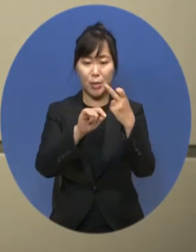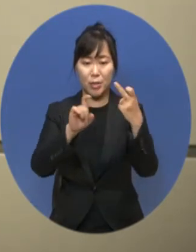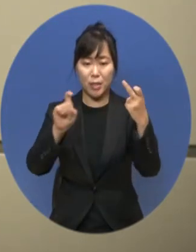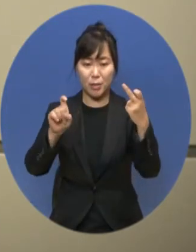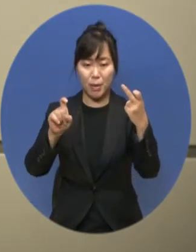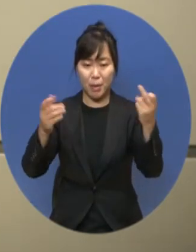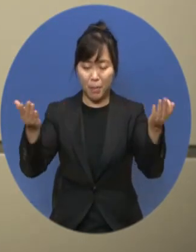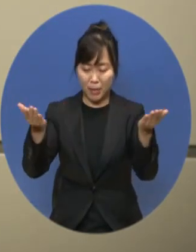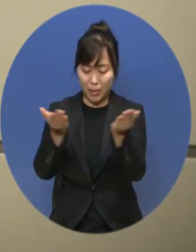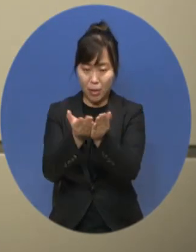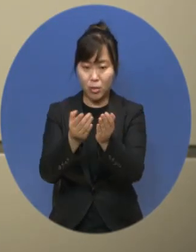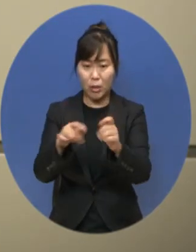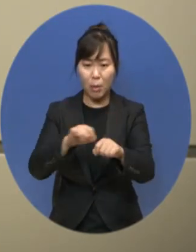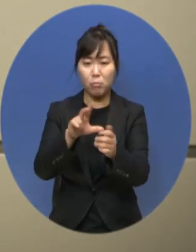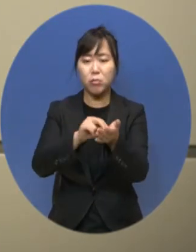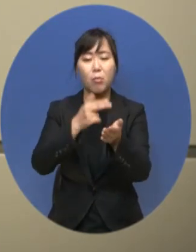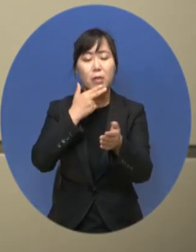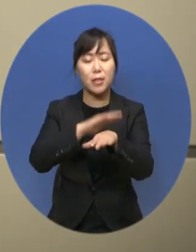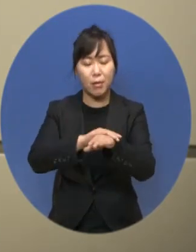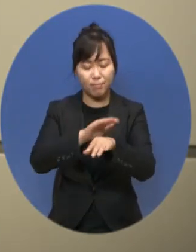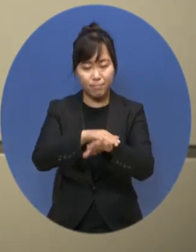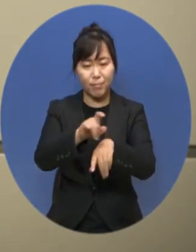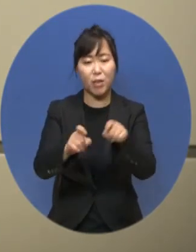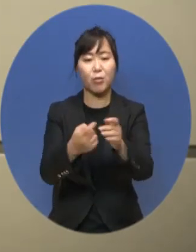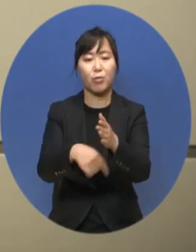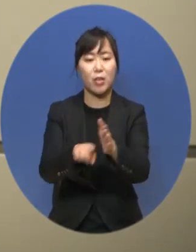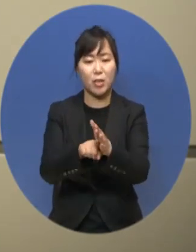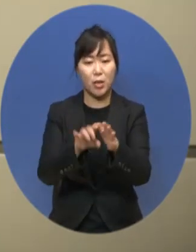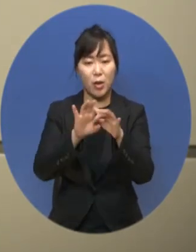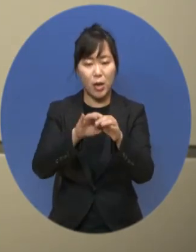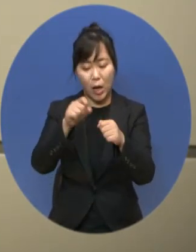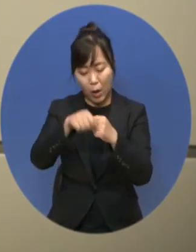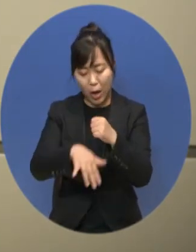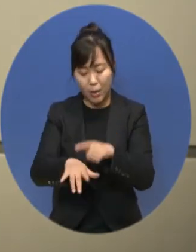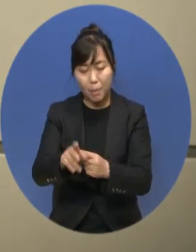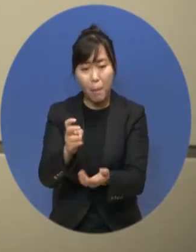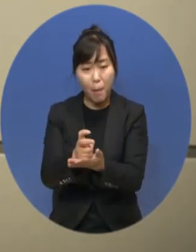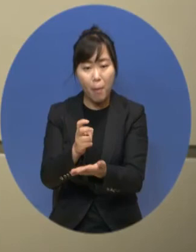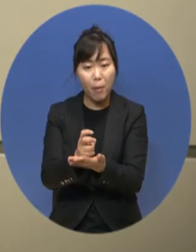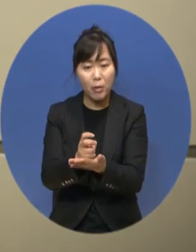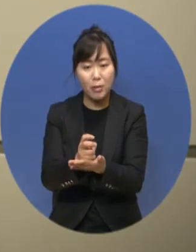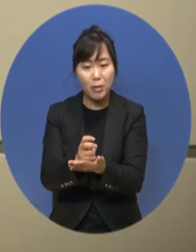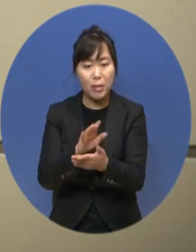10일에 맞춰서 차질 없이 시행될 수 있도록 그 관련 하위 법령인